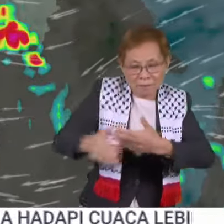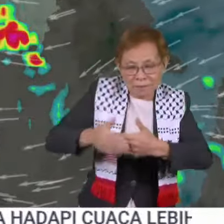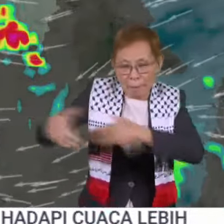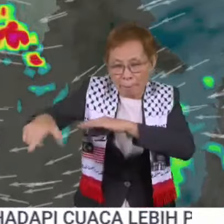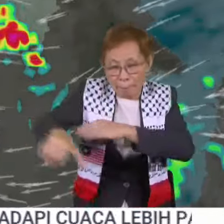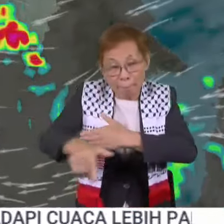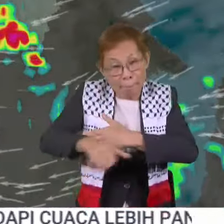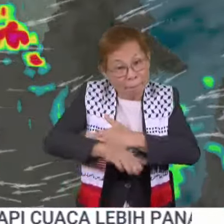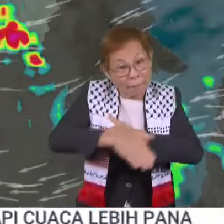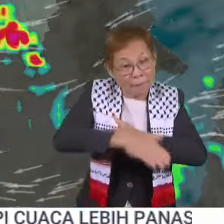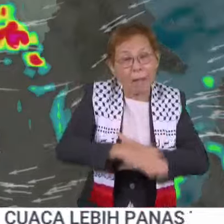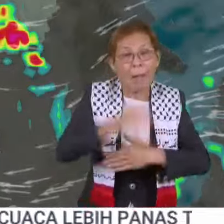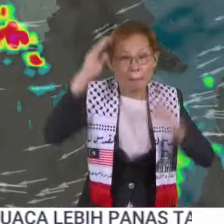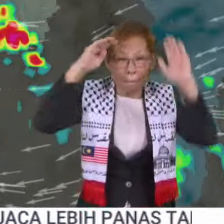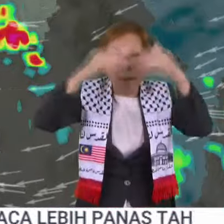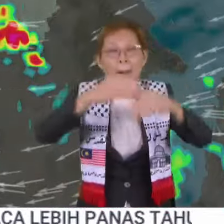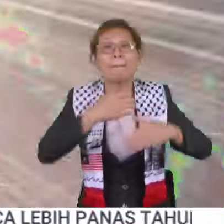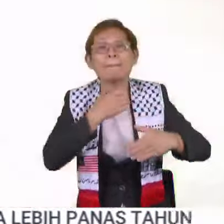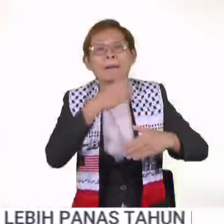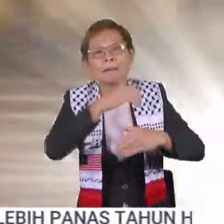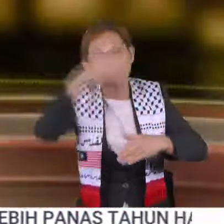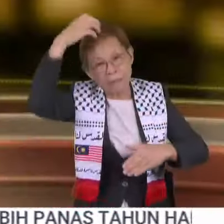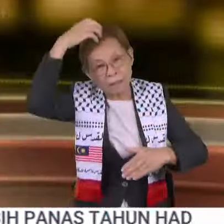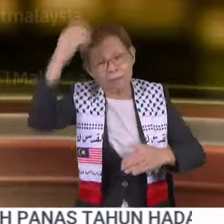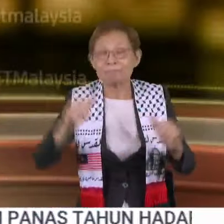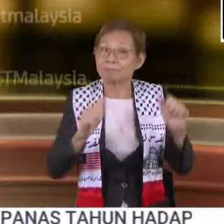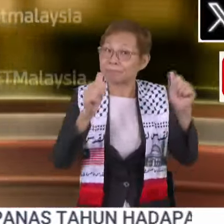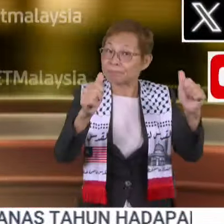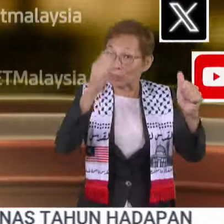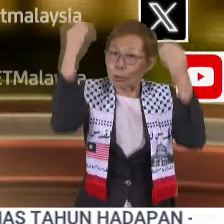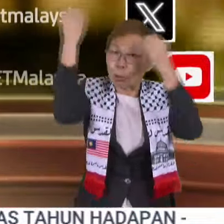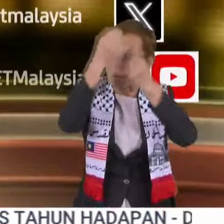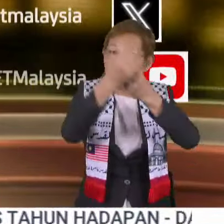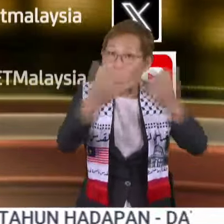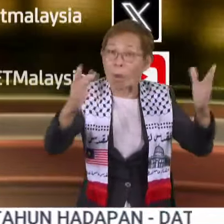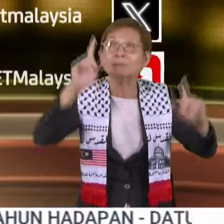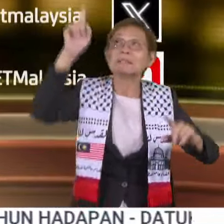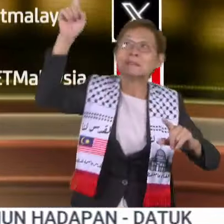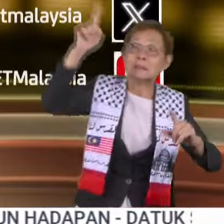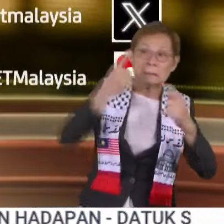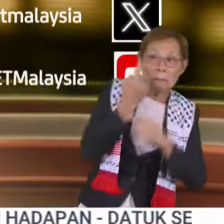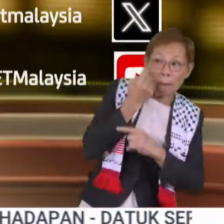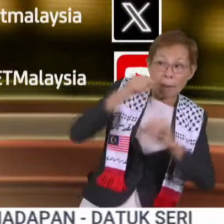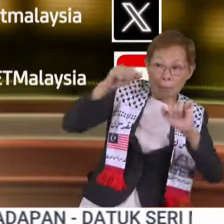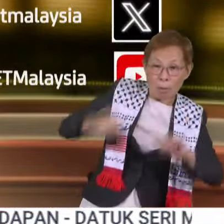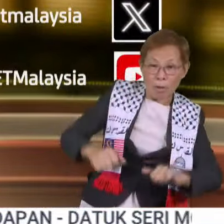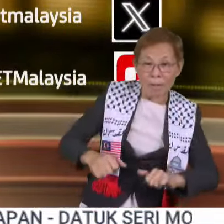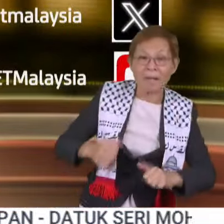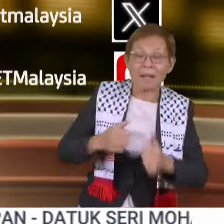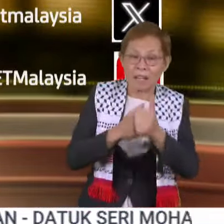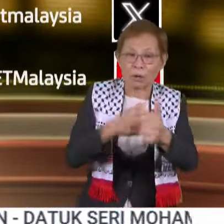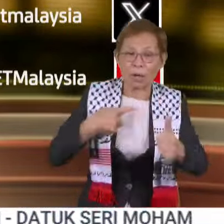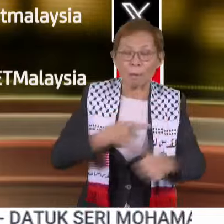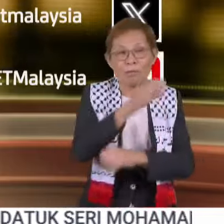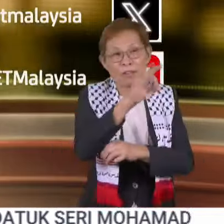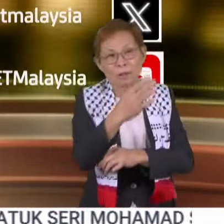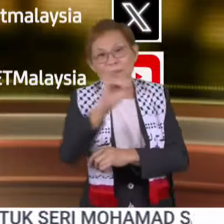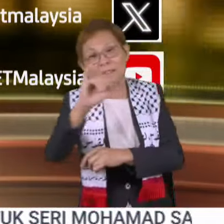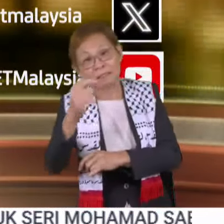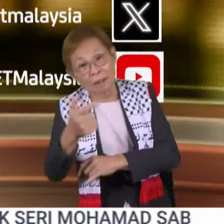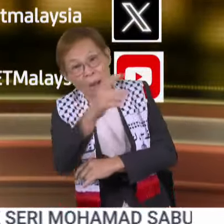Pahang perak dan juga Selangor Baiklah untuk mendapatkan info cuaca terkini boleh ikuti kami di Facebook